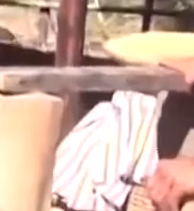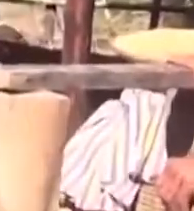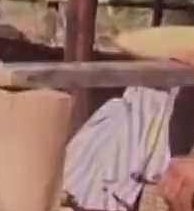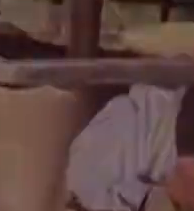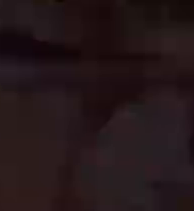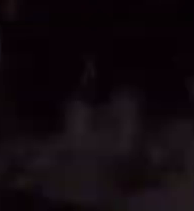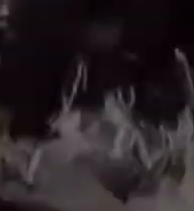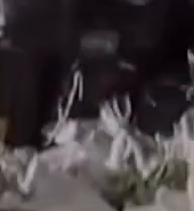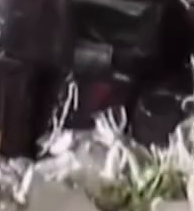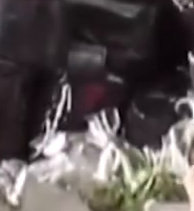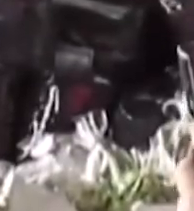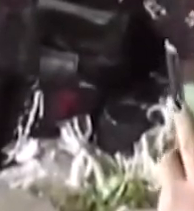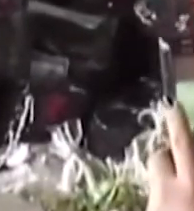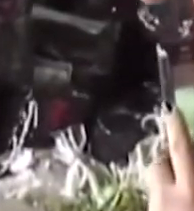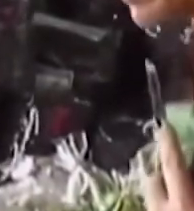ดใส